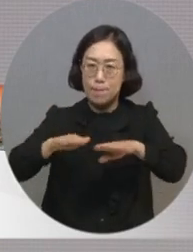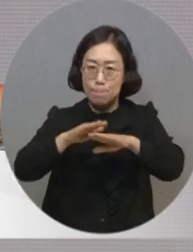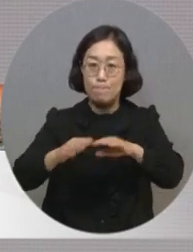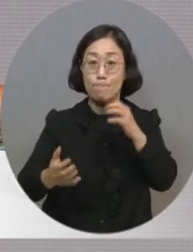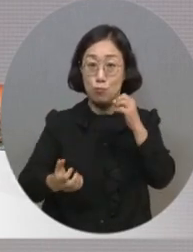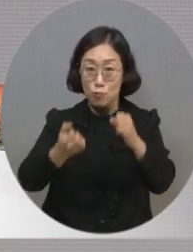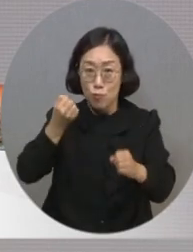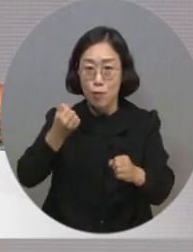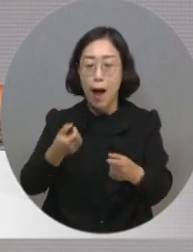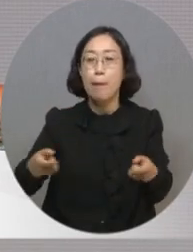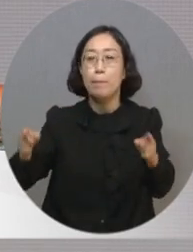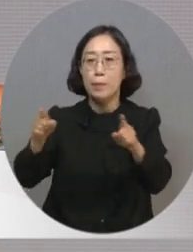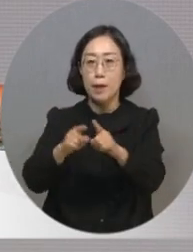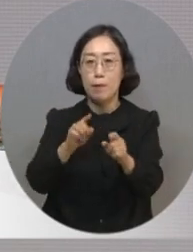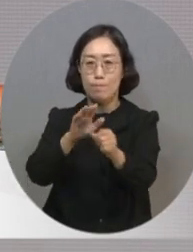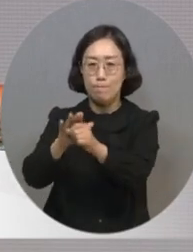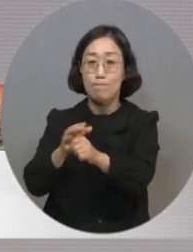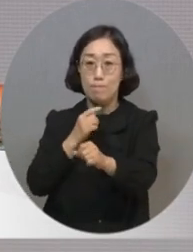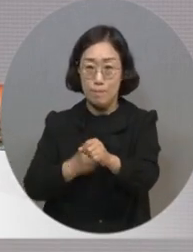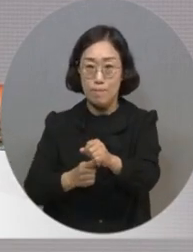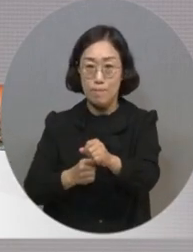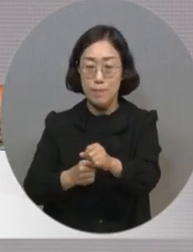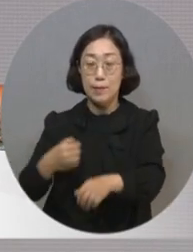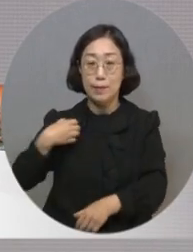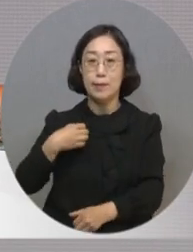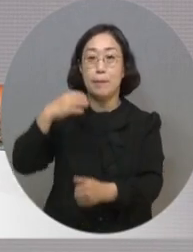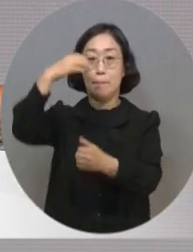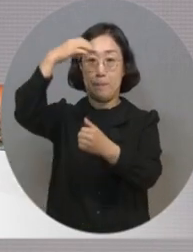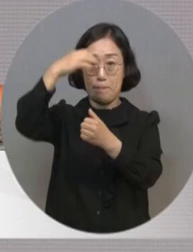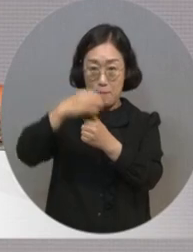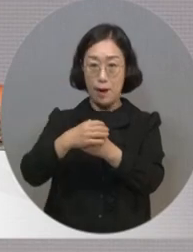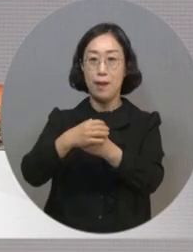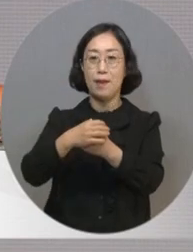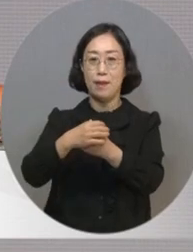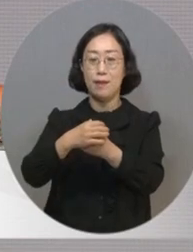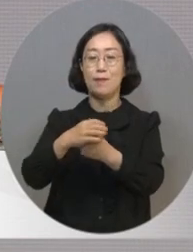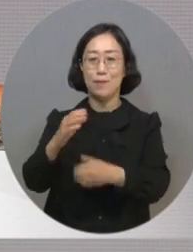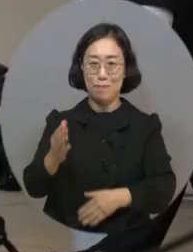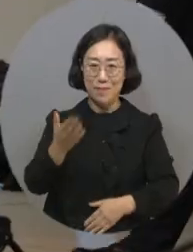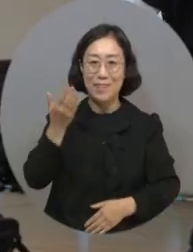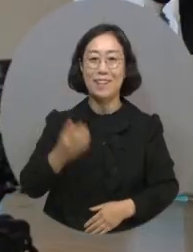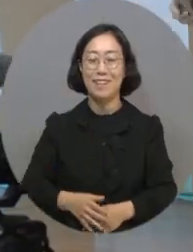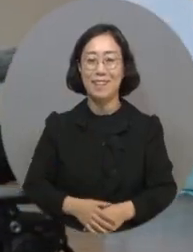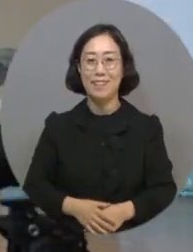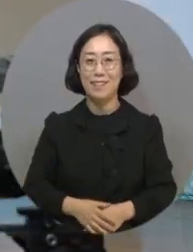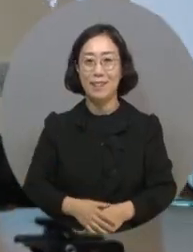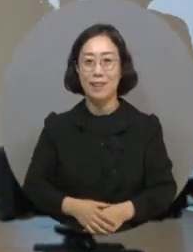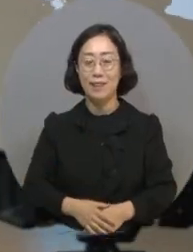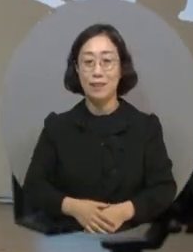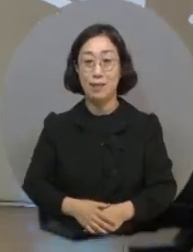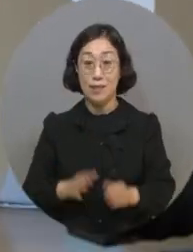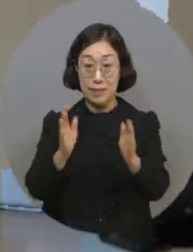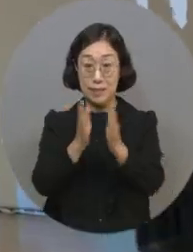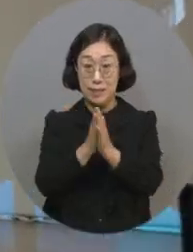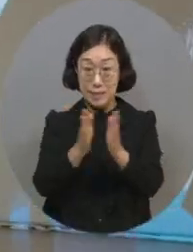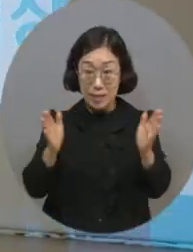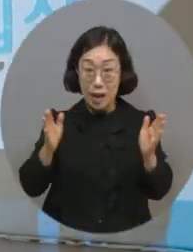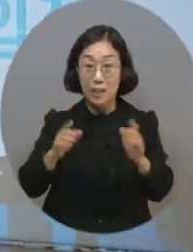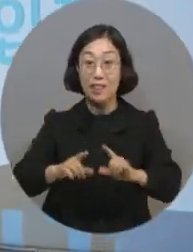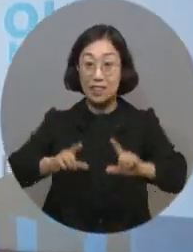함께 해나가자고 저는 이 자리에 서서 함께 하고 있는 겁니다. 이번 출범식에는